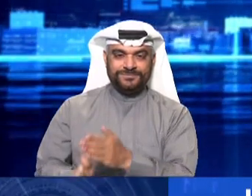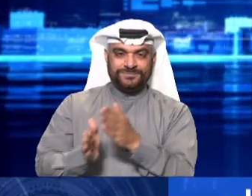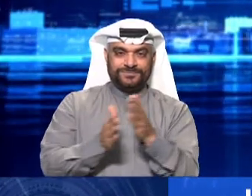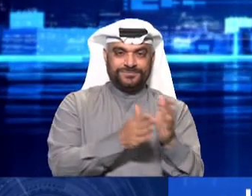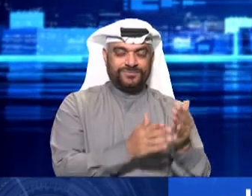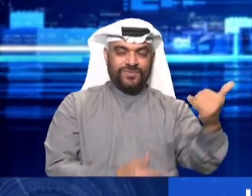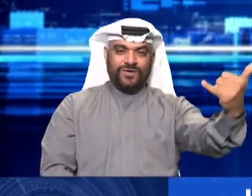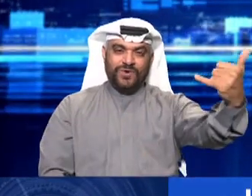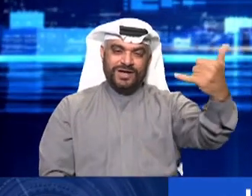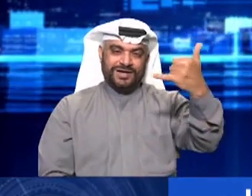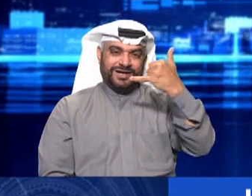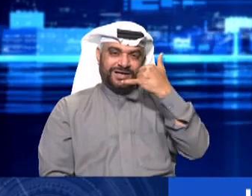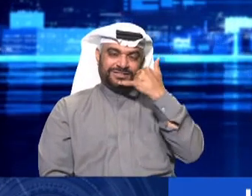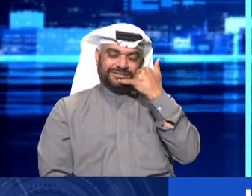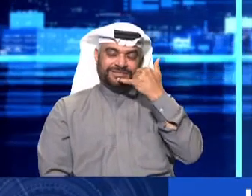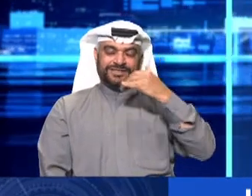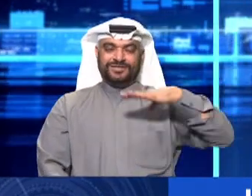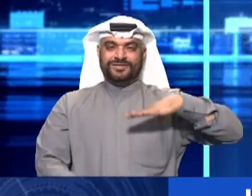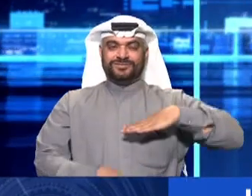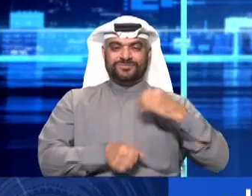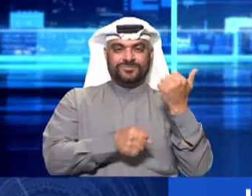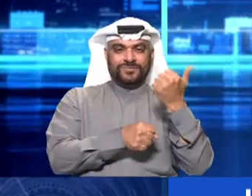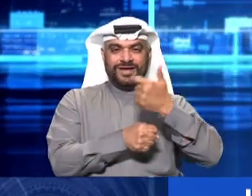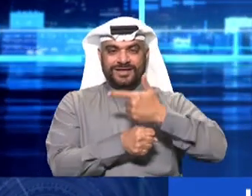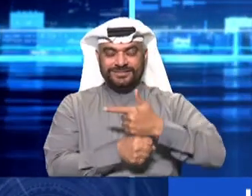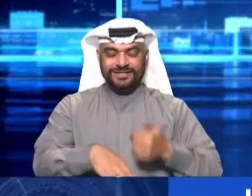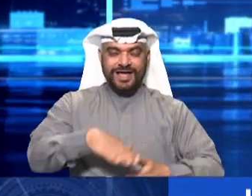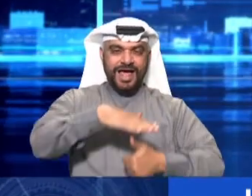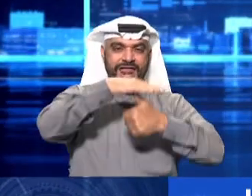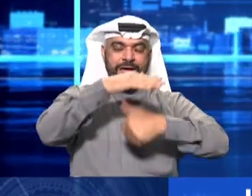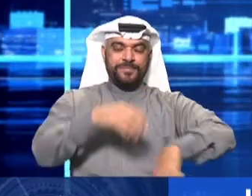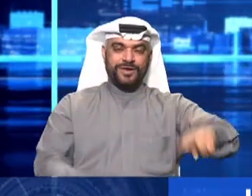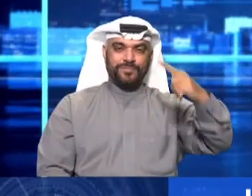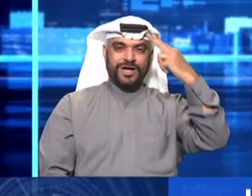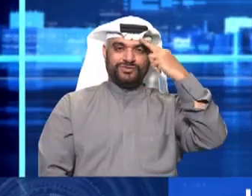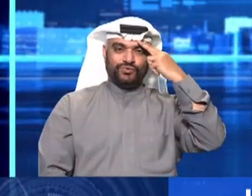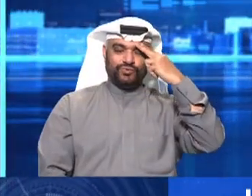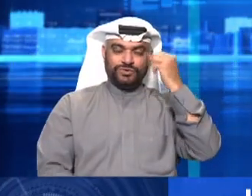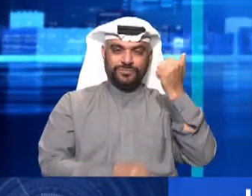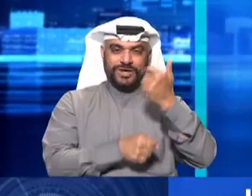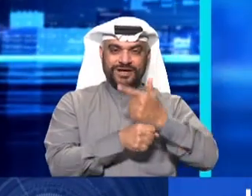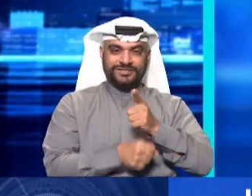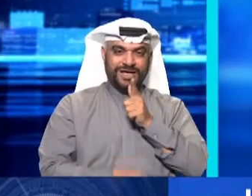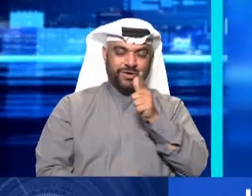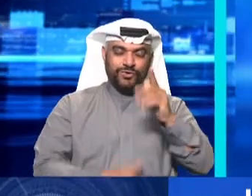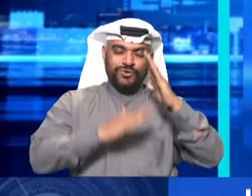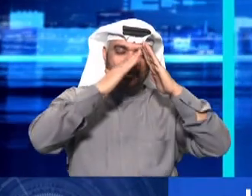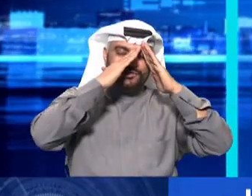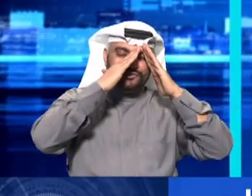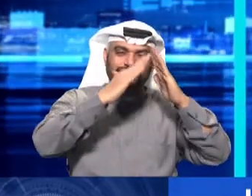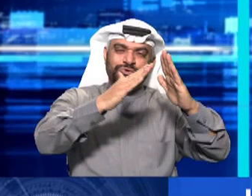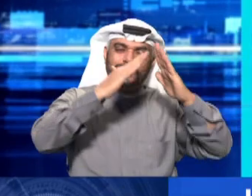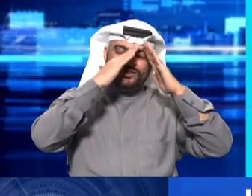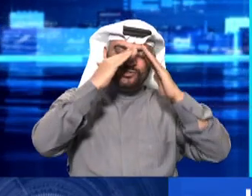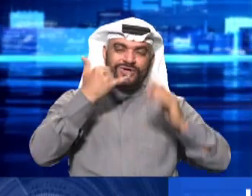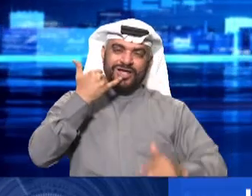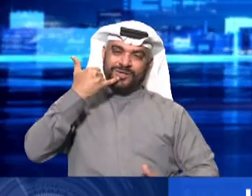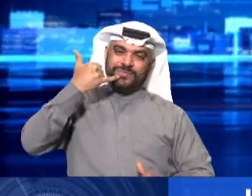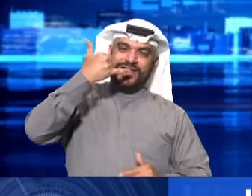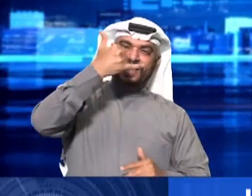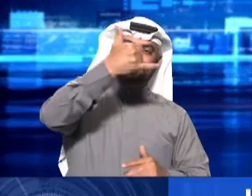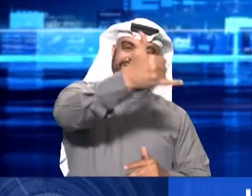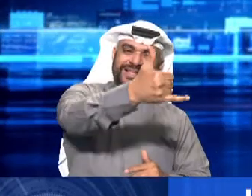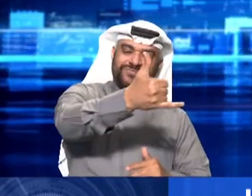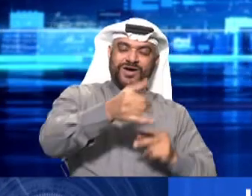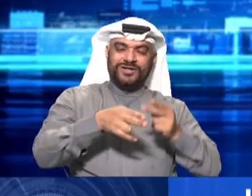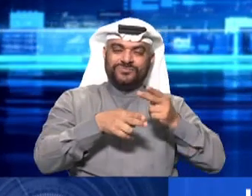وقد أعرب صاحب السمو الملكي الأمير محمد بن سلمان بن عبد العزيز آل سعود عن خالص شكره وتقديره على هذا